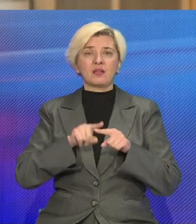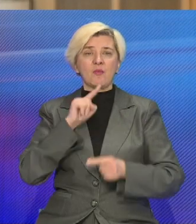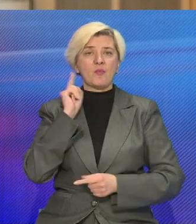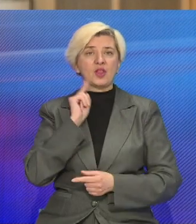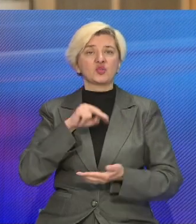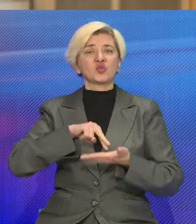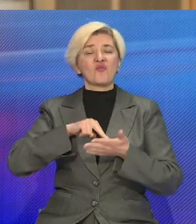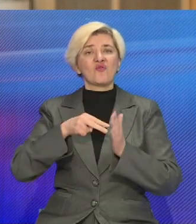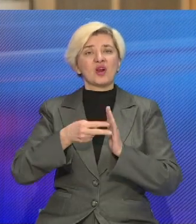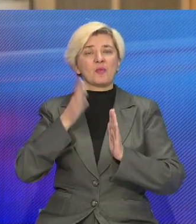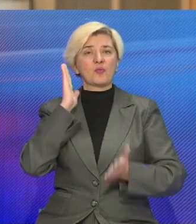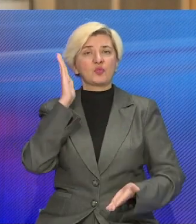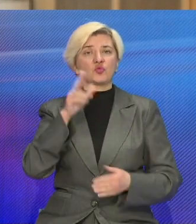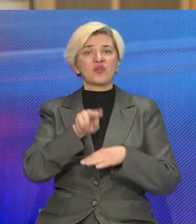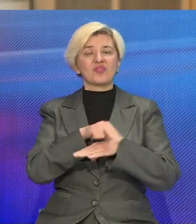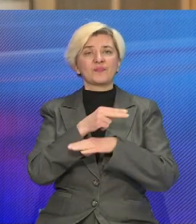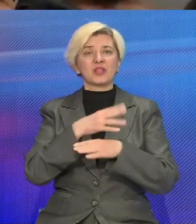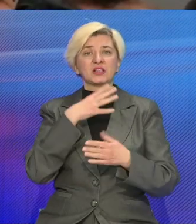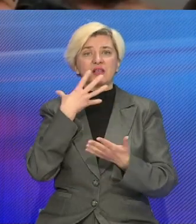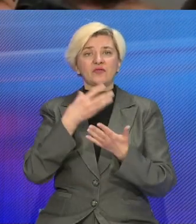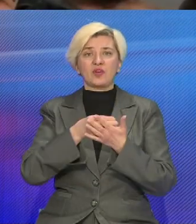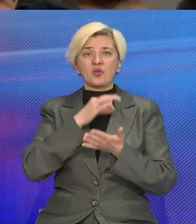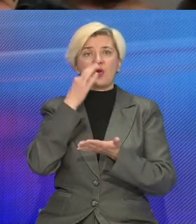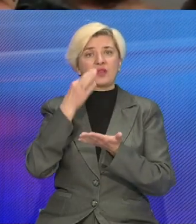ответственности за свою страну и за свой выбор.